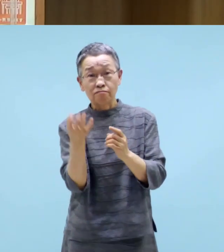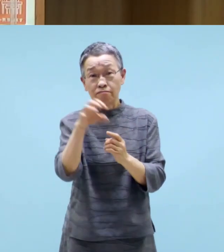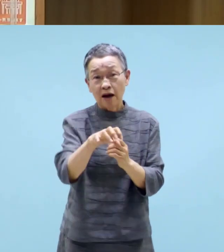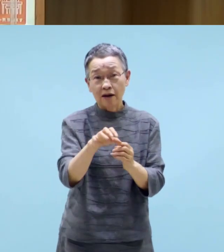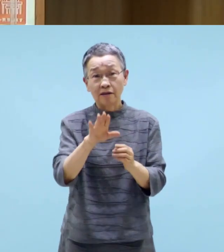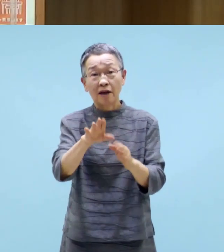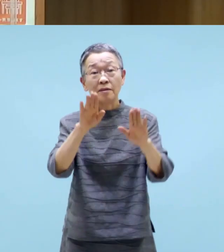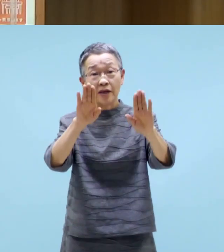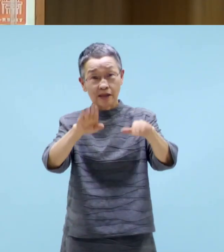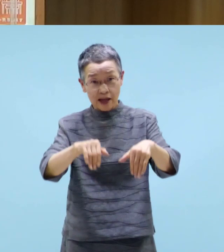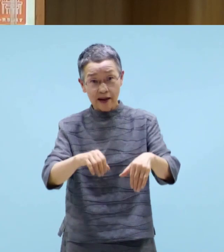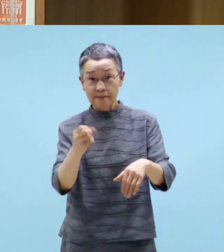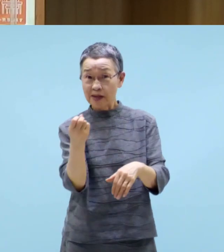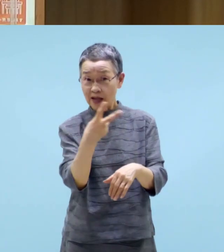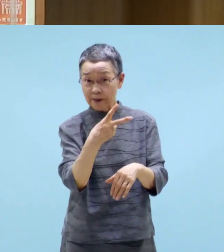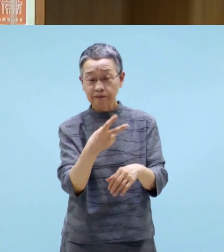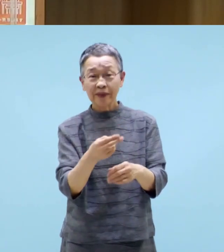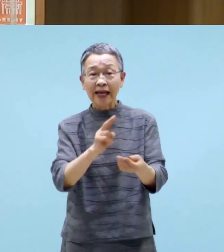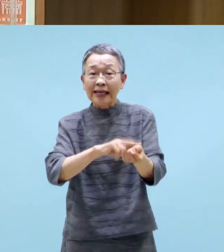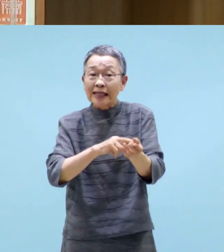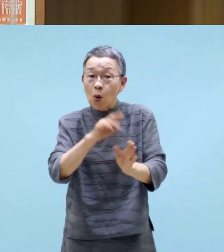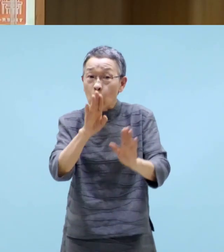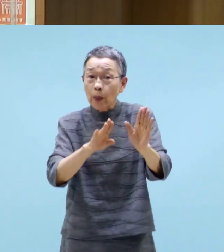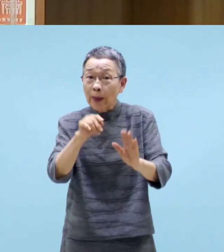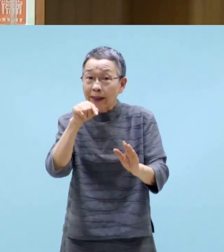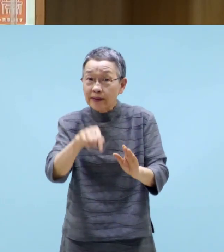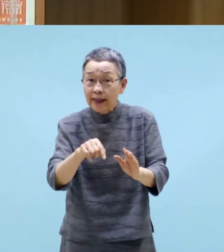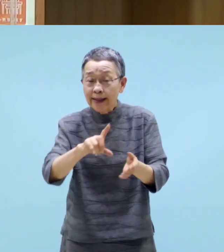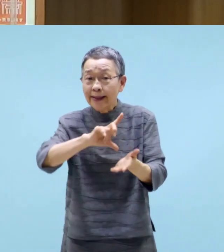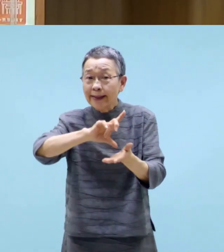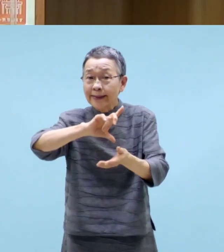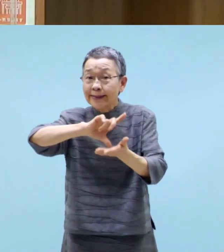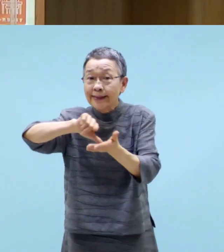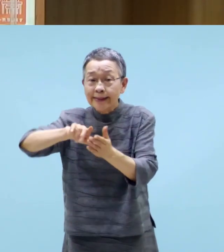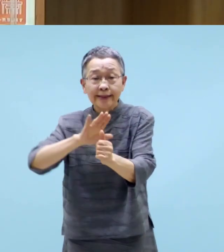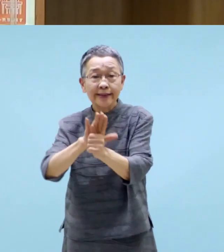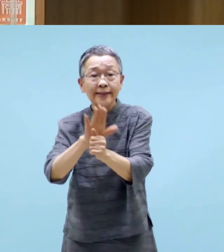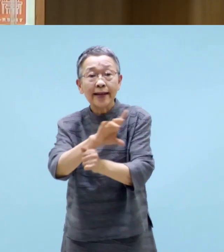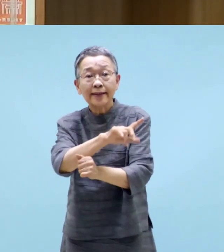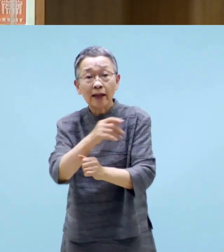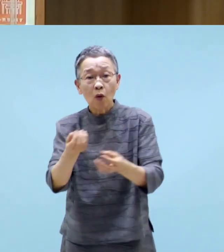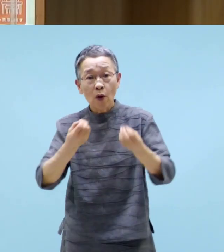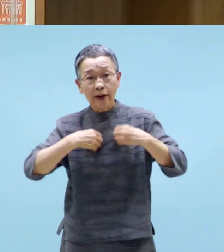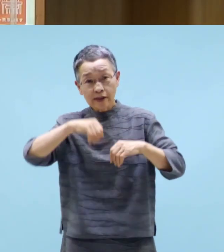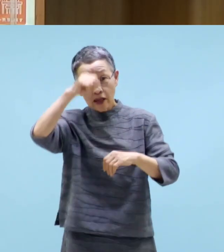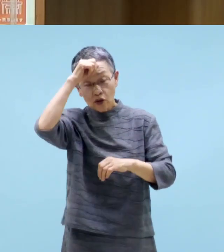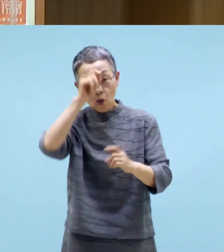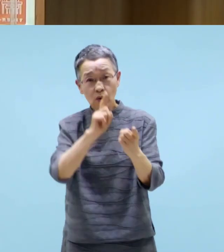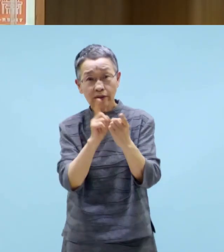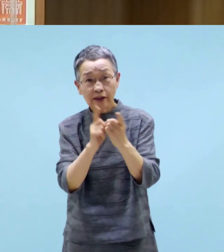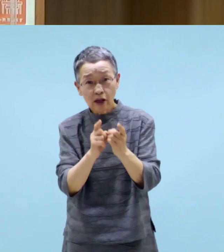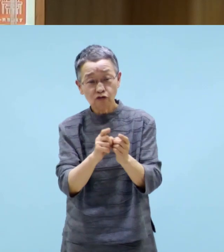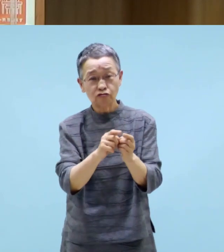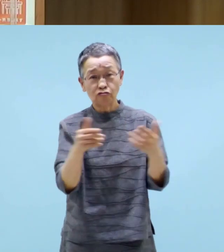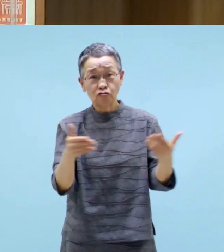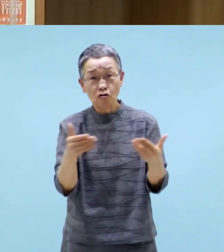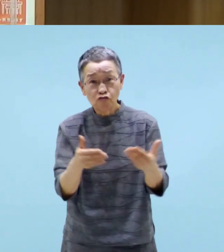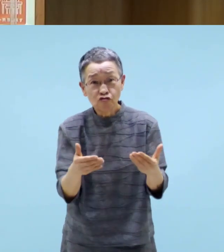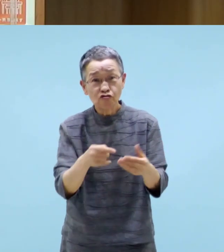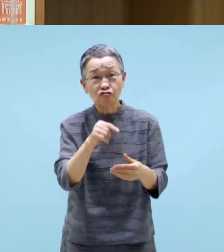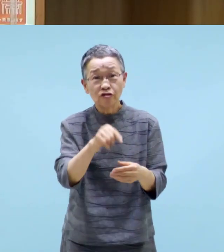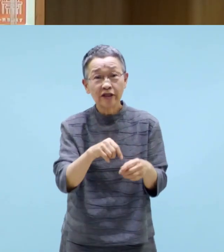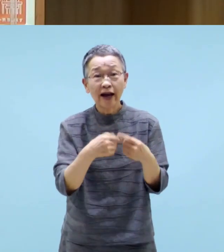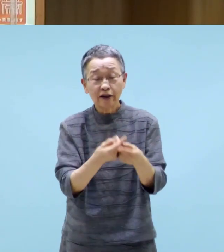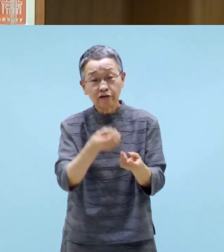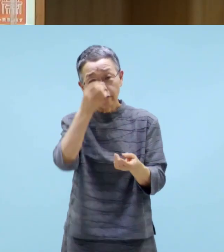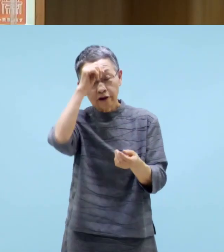その医療体制、地域支援などの感染症対策業務を所掌する感染